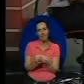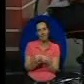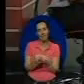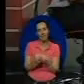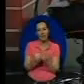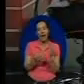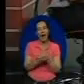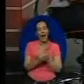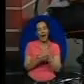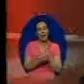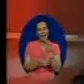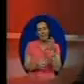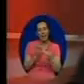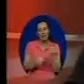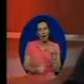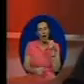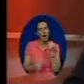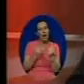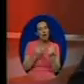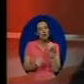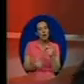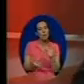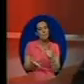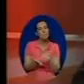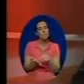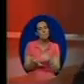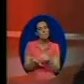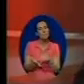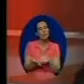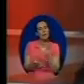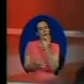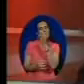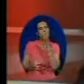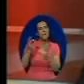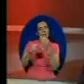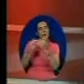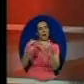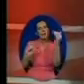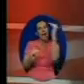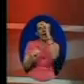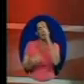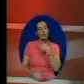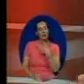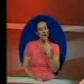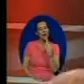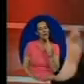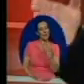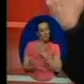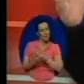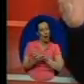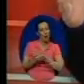פסק הכרעת הדין שלך היא קשה בעיקר מבחינת בית המשפט העליון. אתה נכון. בעצם אומר, אני אגיד את זה בלשון